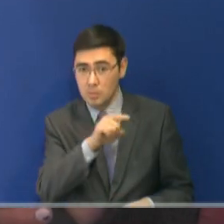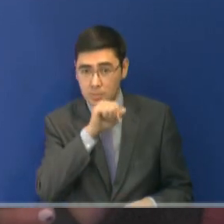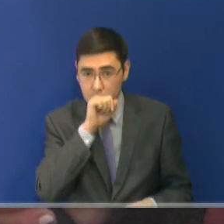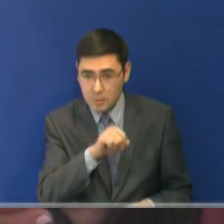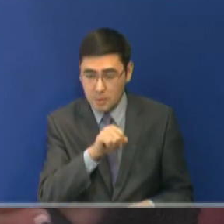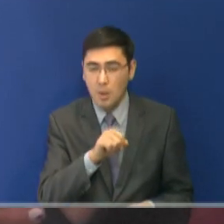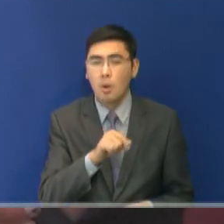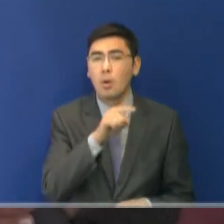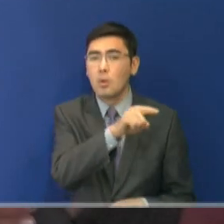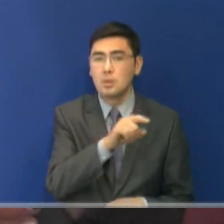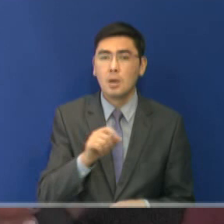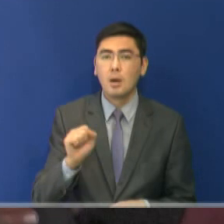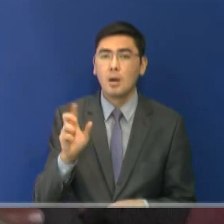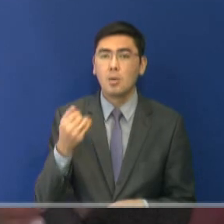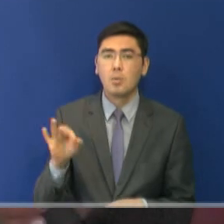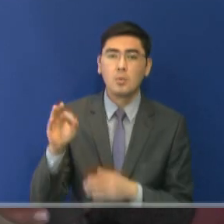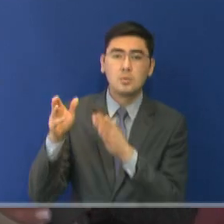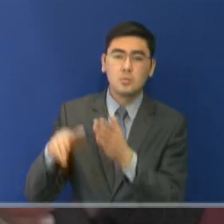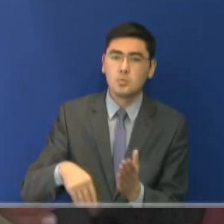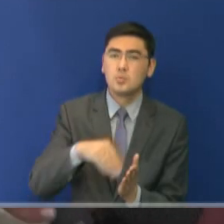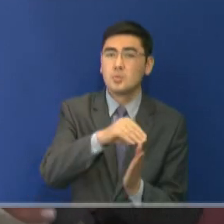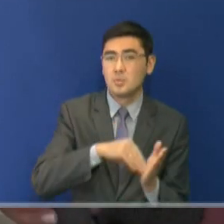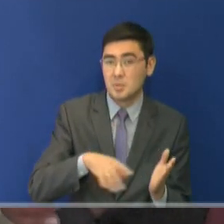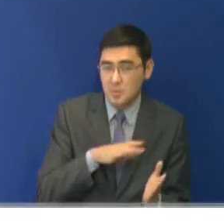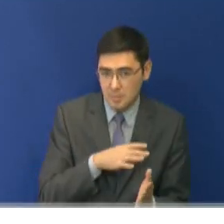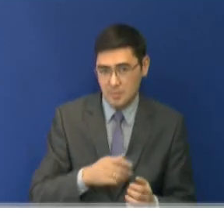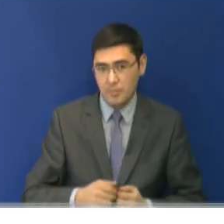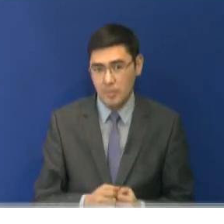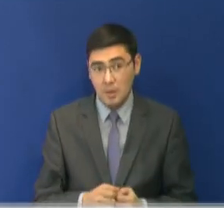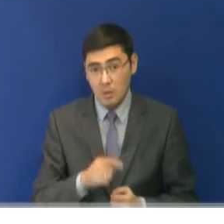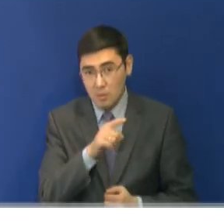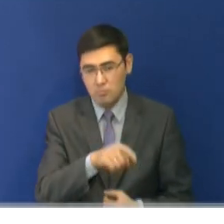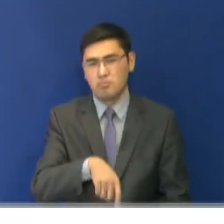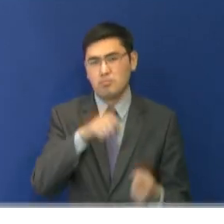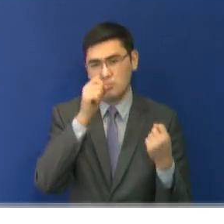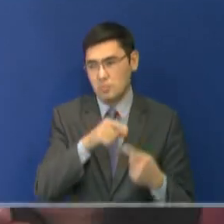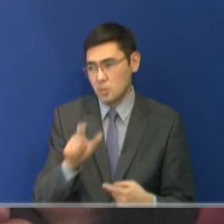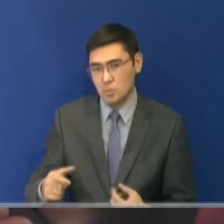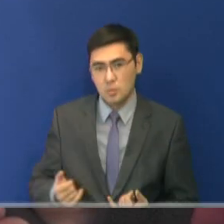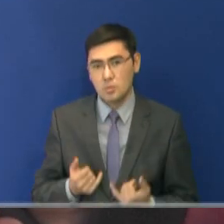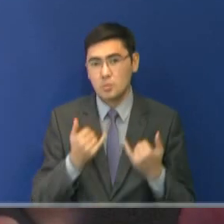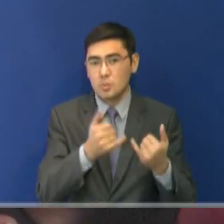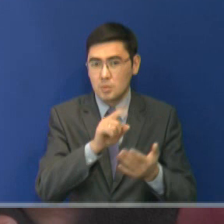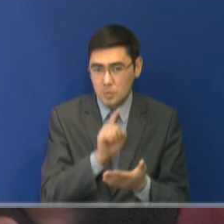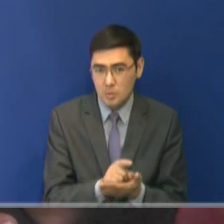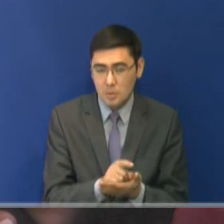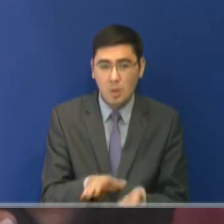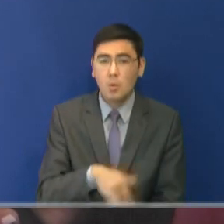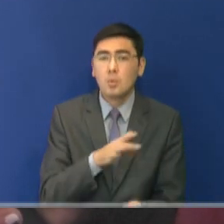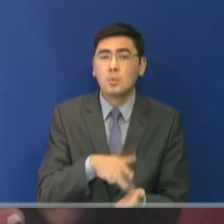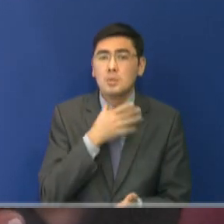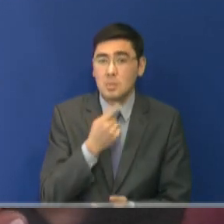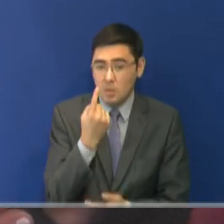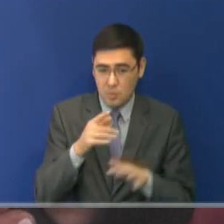нем. Мы никогда не должны этого забывать. Это требует уважения. Это единственное место в нашем семье, которое носит имя Мухтара